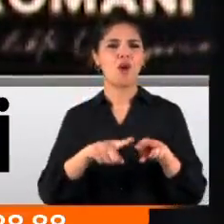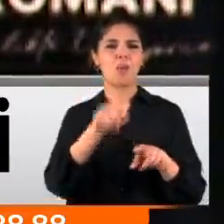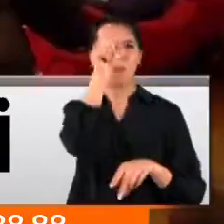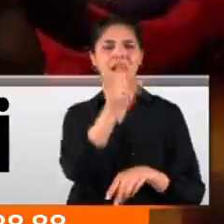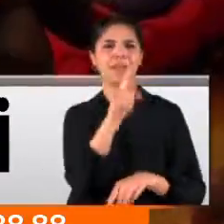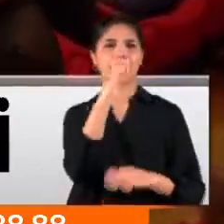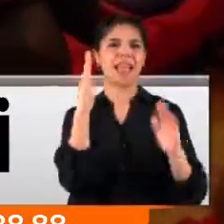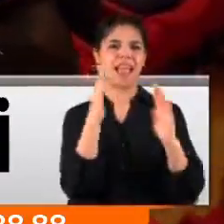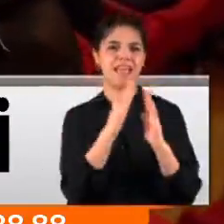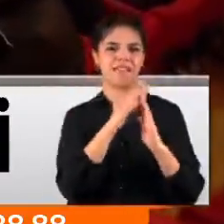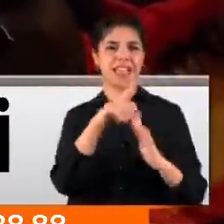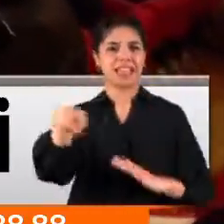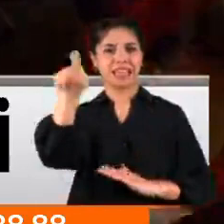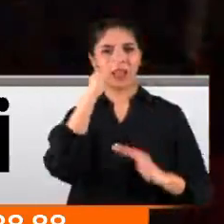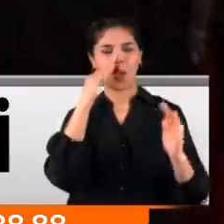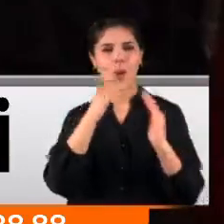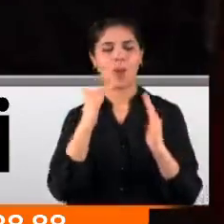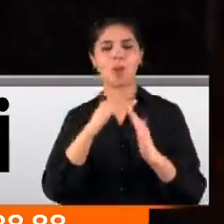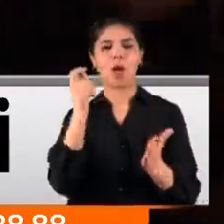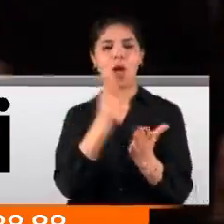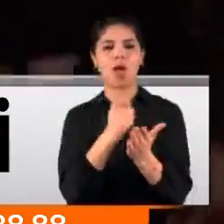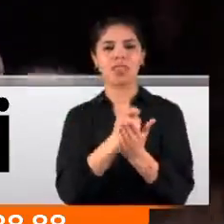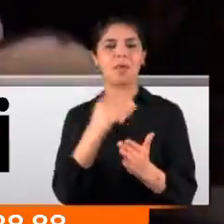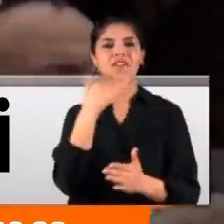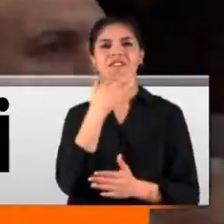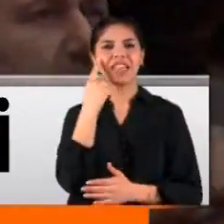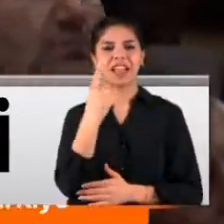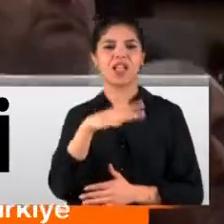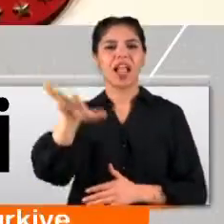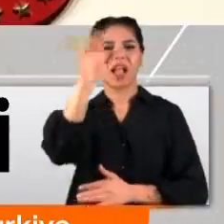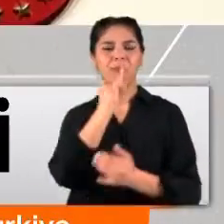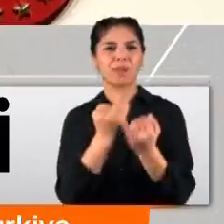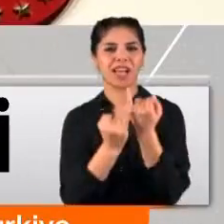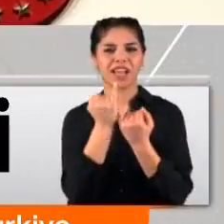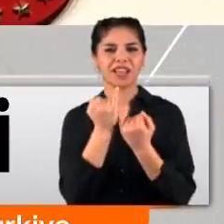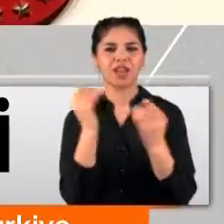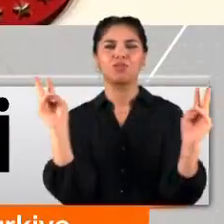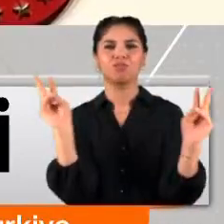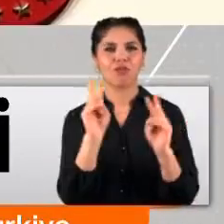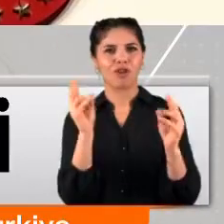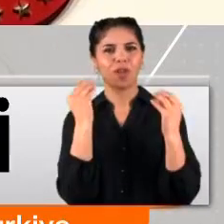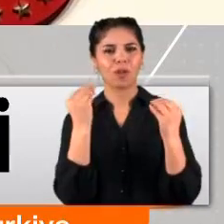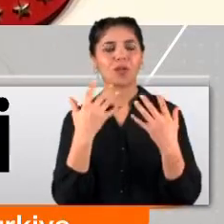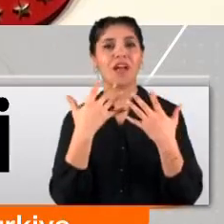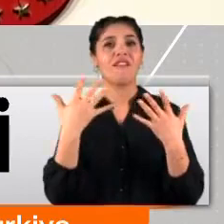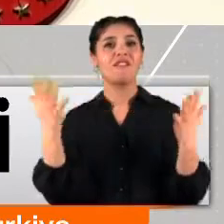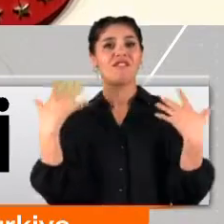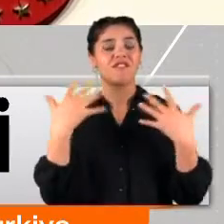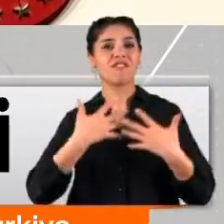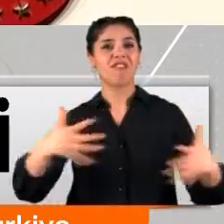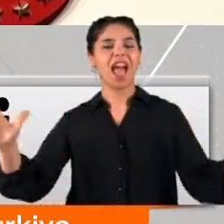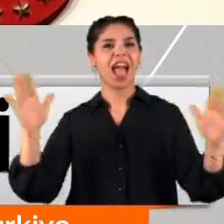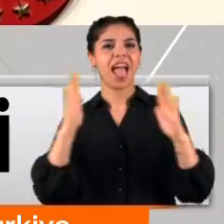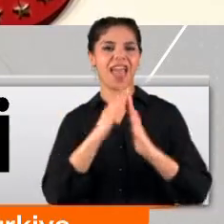yuva. Sizleri uygun ödeme imkanlarıyla her kardeşimizi modern, ferah, huzurlu bir